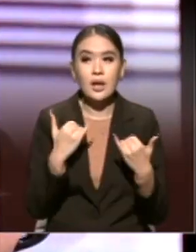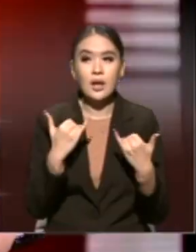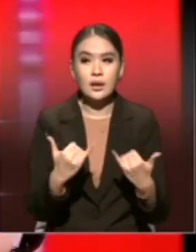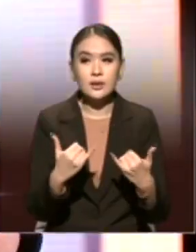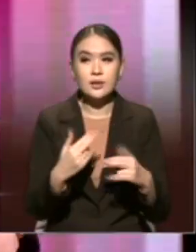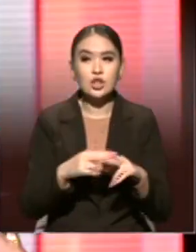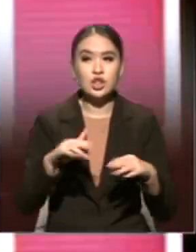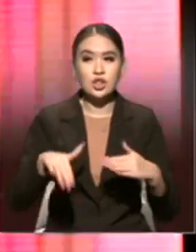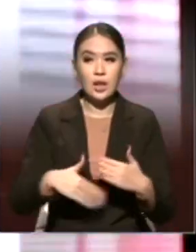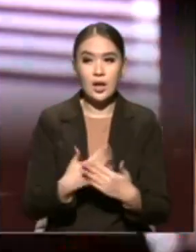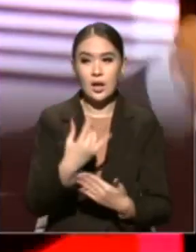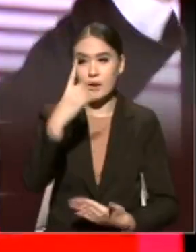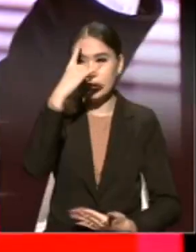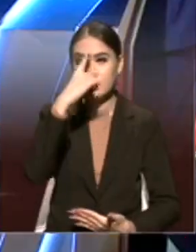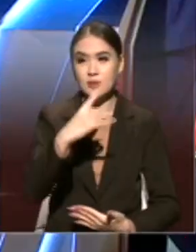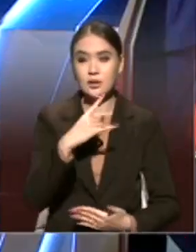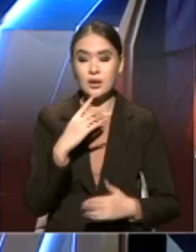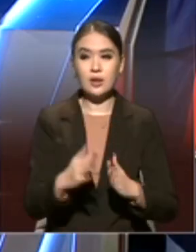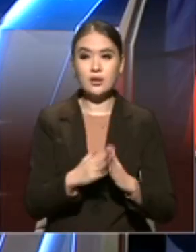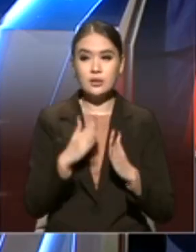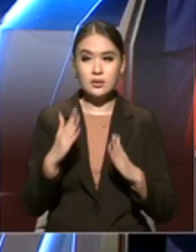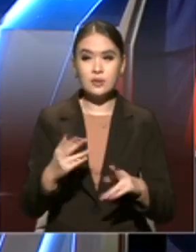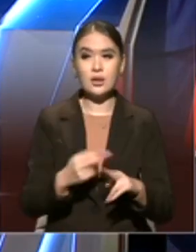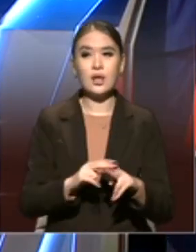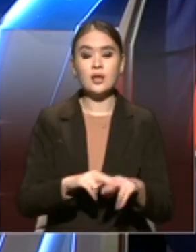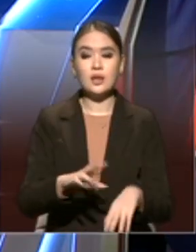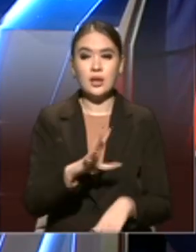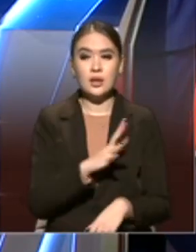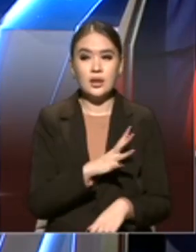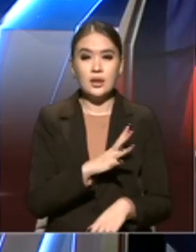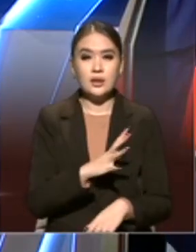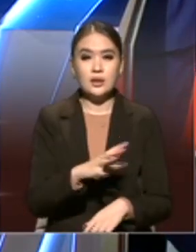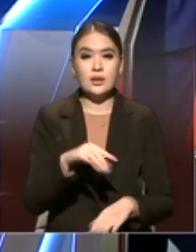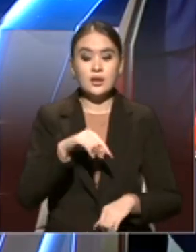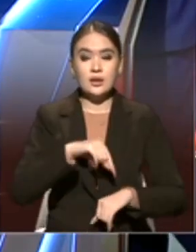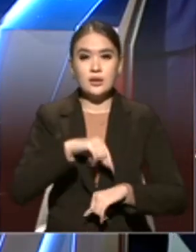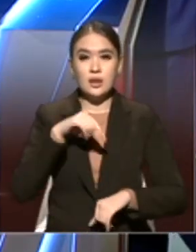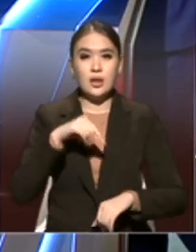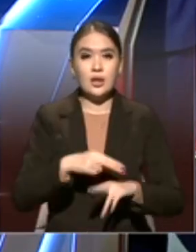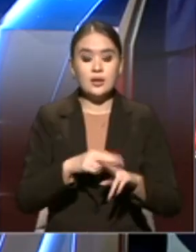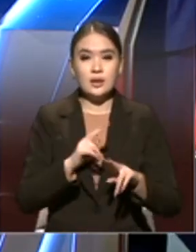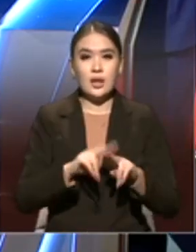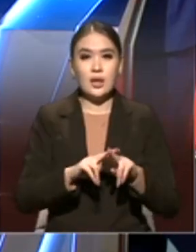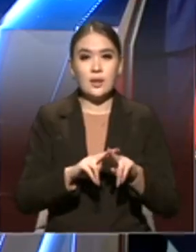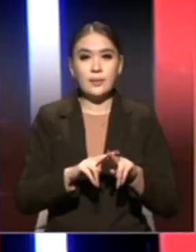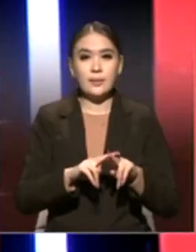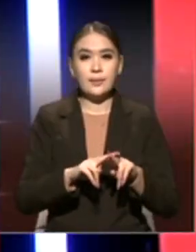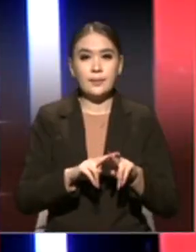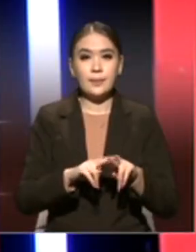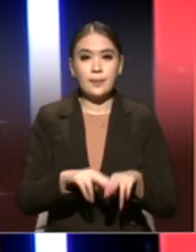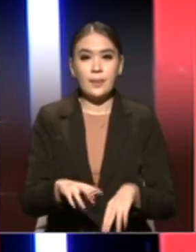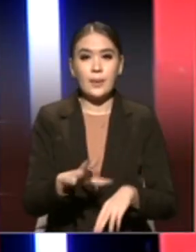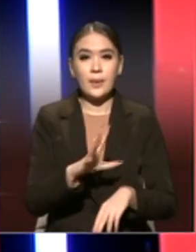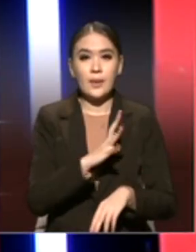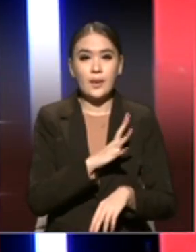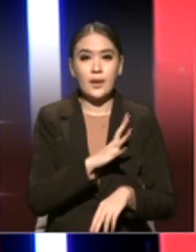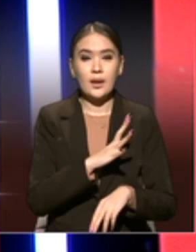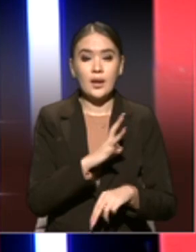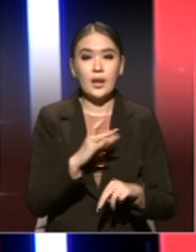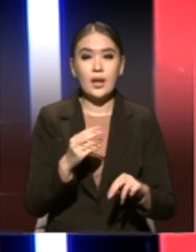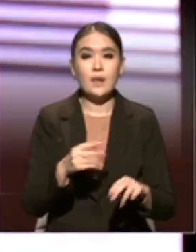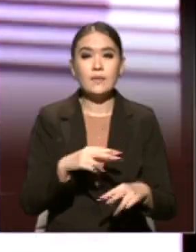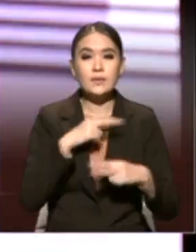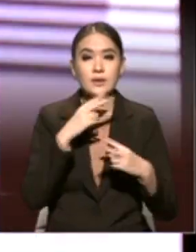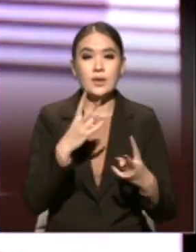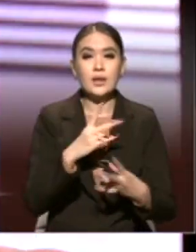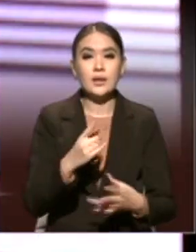жаңа Қазақстан уақытында, сана сезіміміз оянған уақытында ұлттық идеология мағынасын, ұлттық идеология мән берейік. Ол